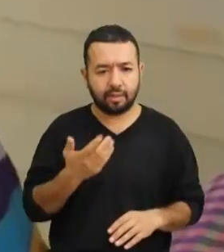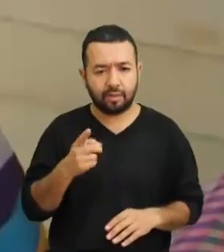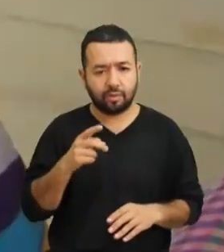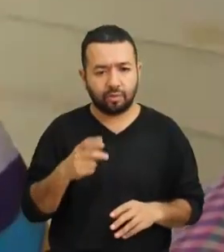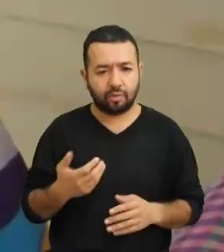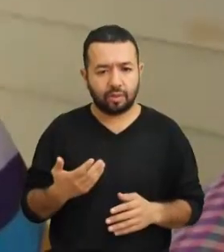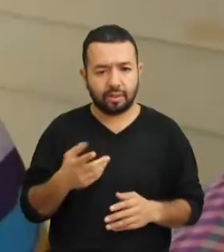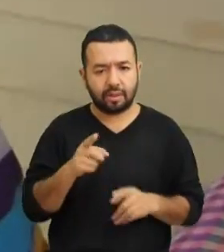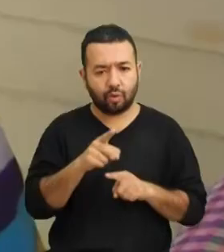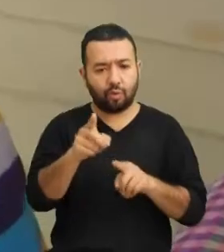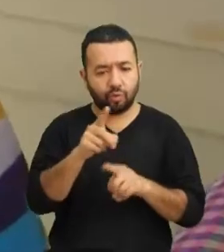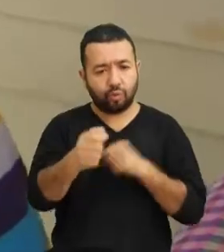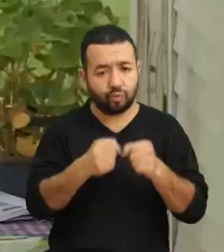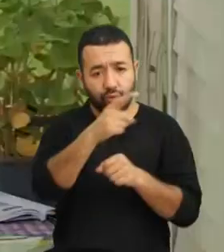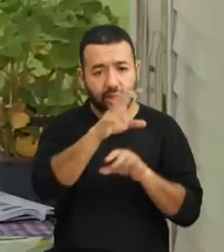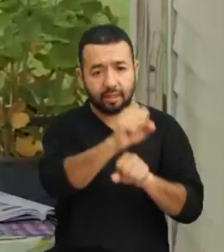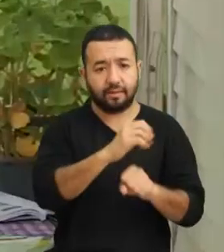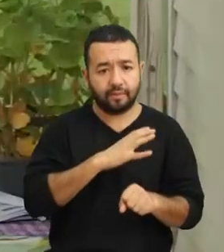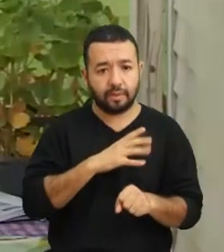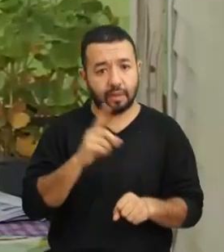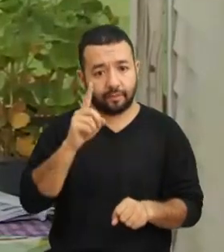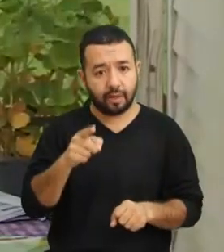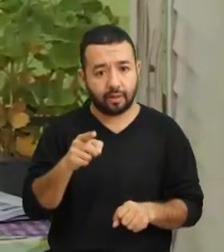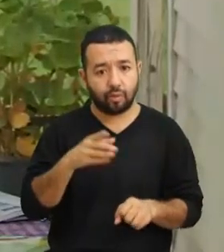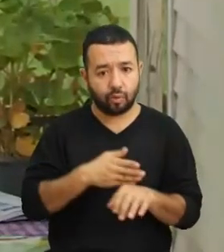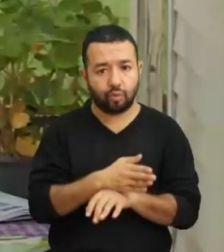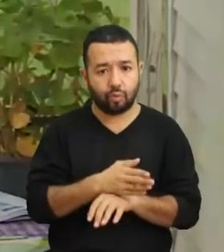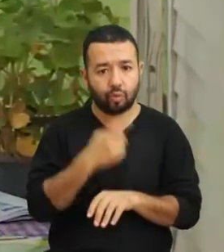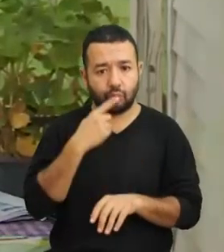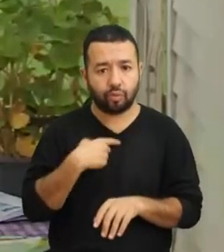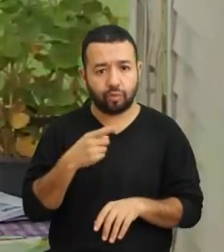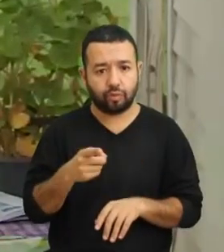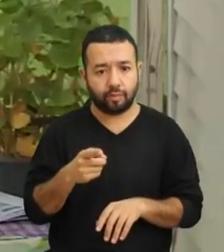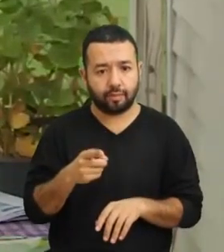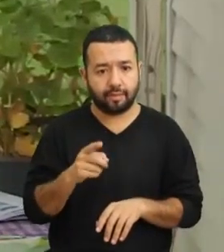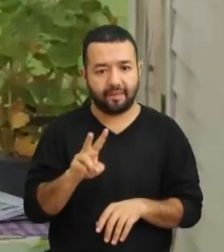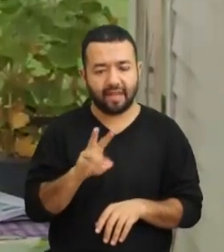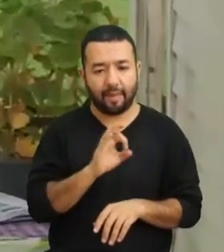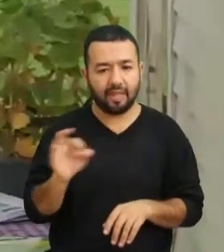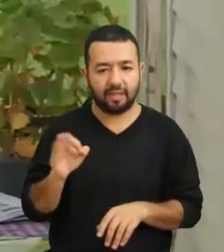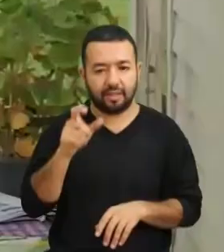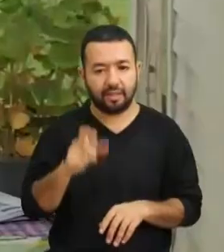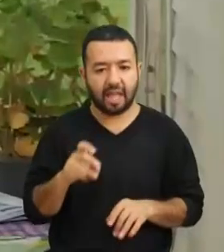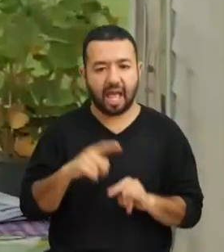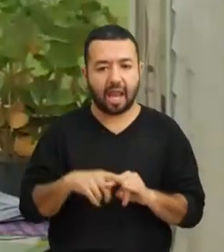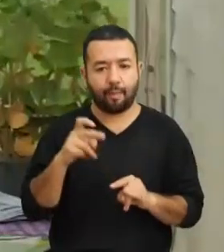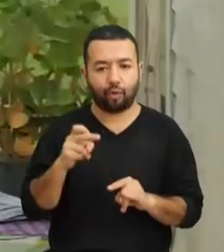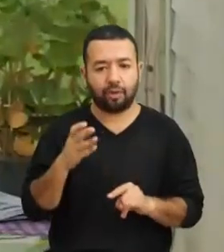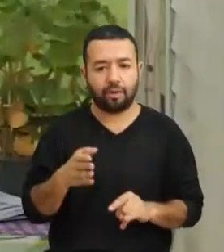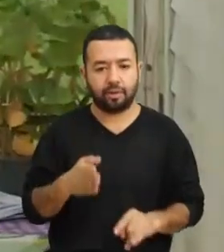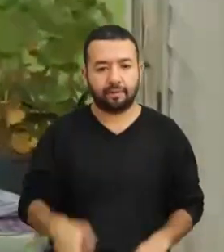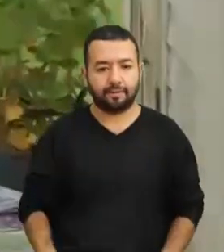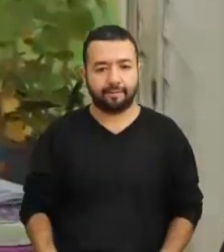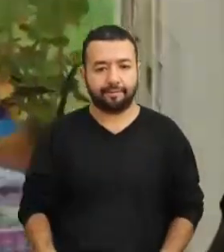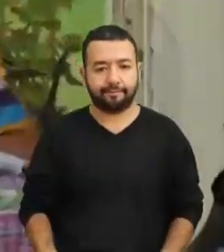ama projenin peşinden koşsana yakalarsın belki. Ha vallahi bu sefer doğru konuşuyorsun ha. Vitaminsiz Harry Potter. Gidip.